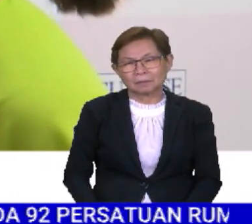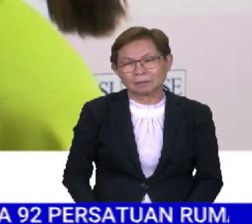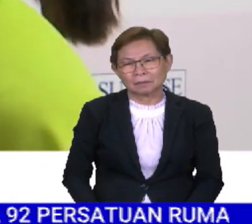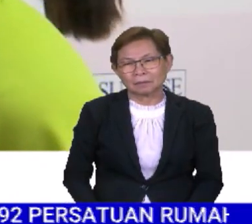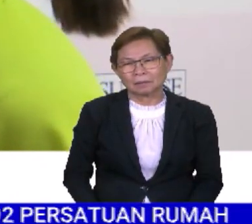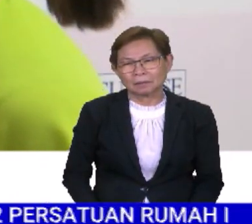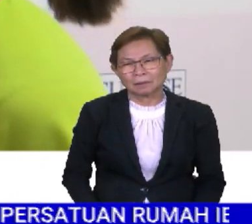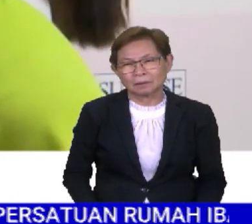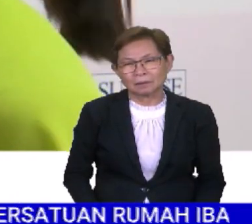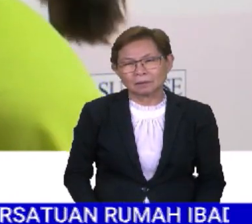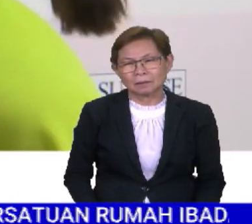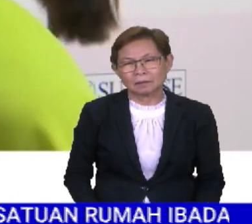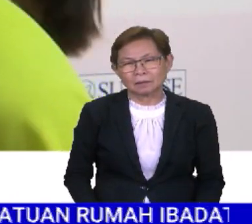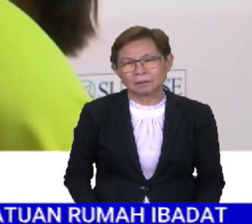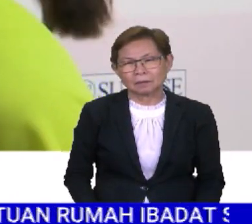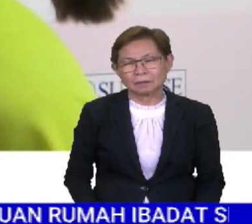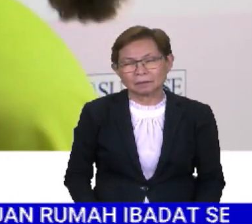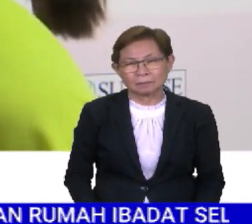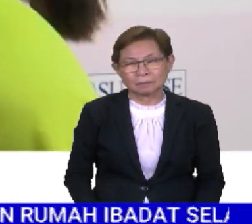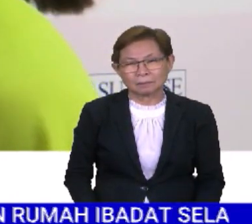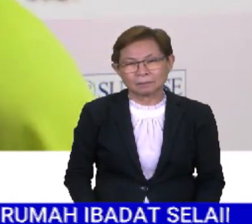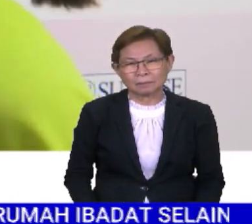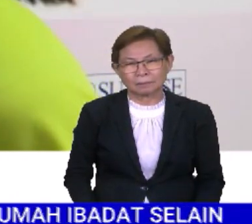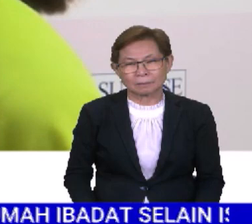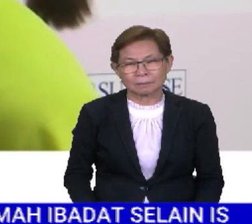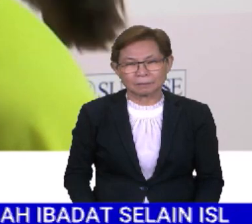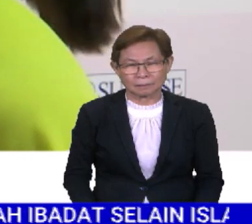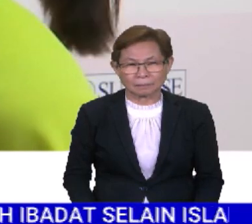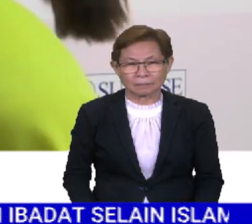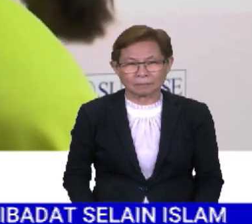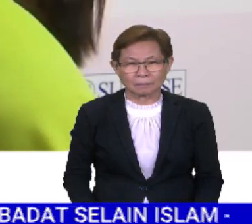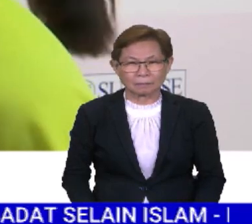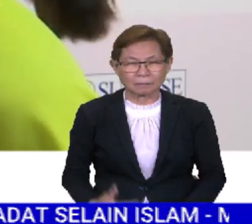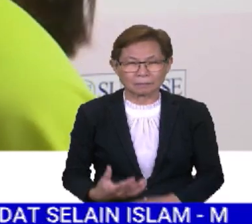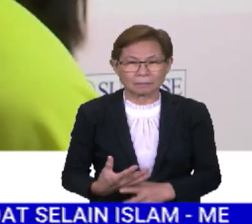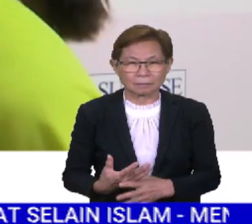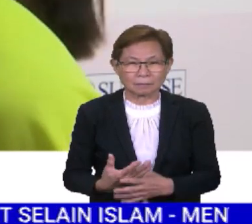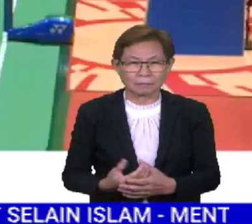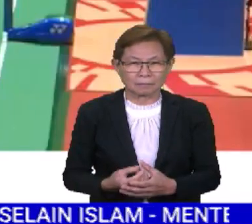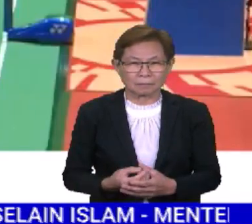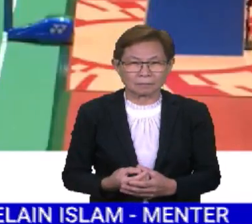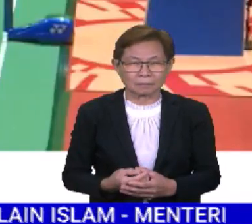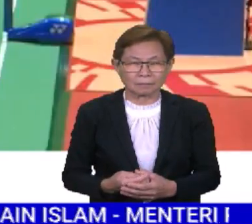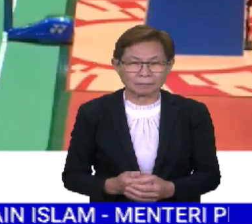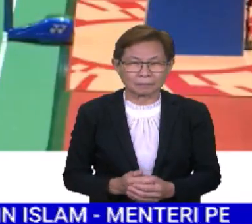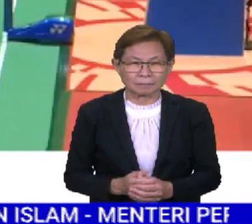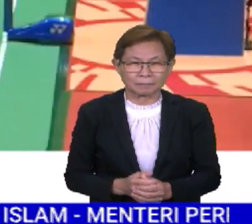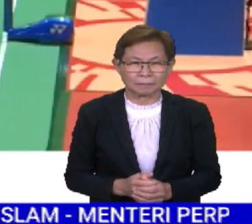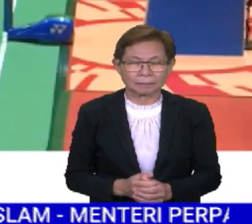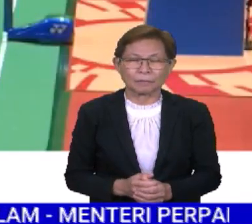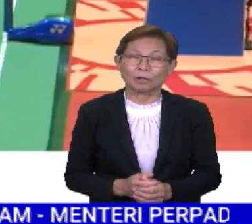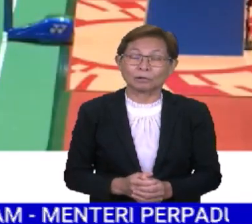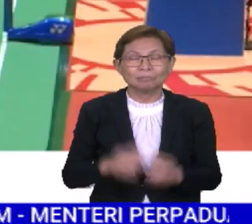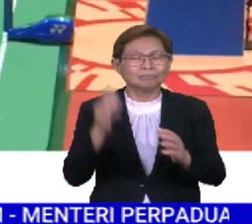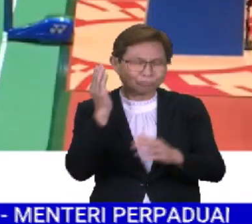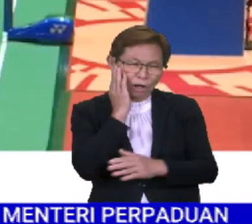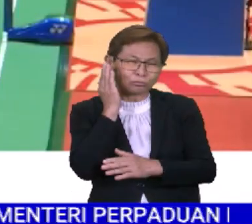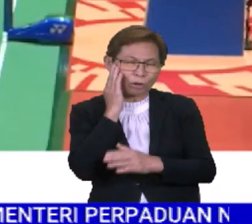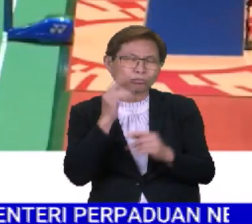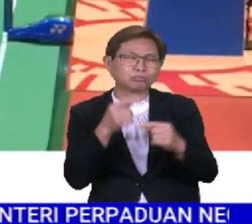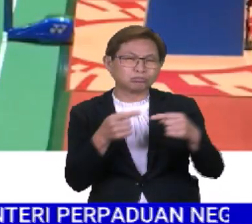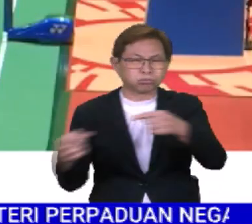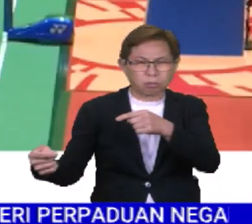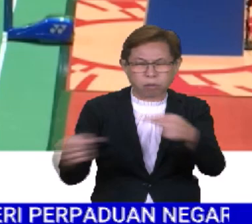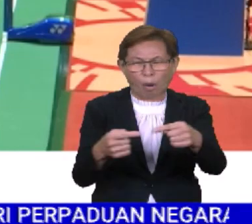dapat tahan itu pressure dan ambil balik lagi banyak point. Meskipun sedar bakal